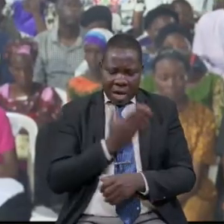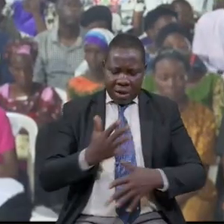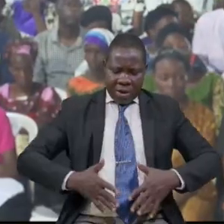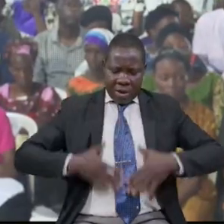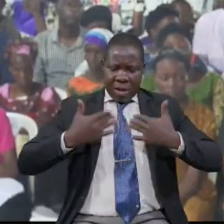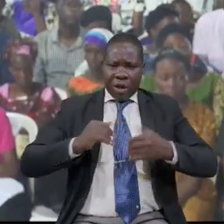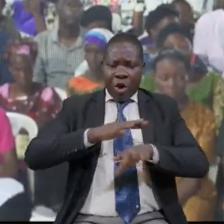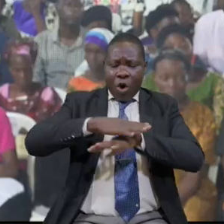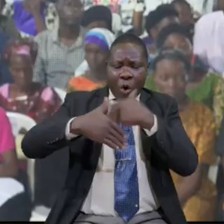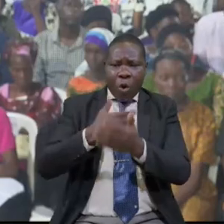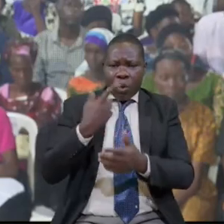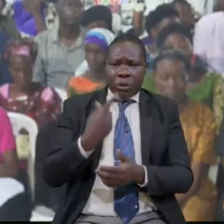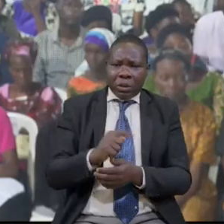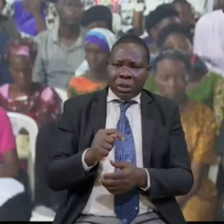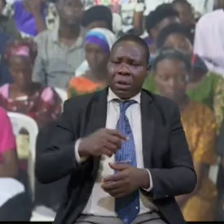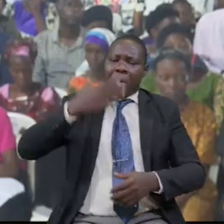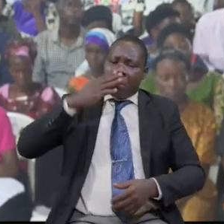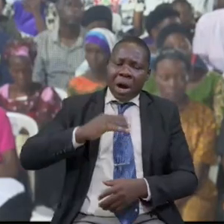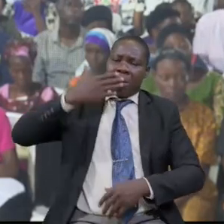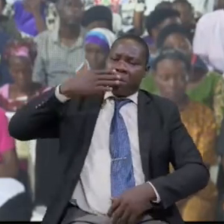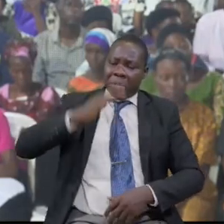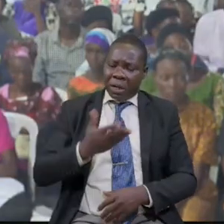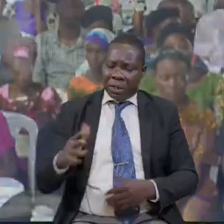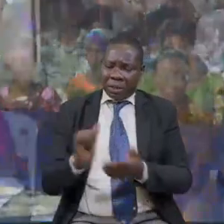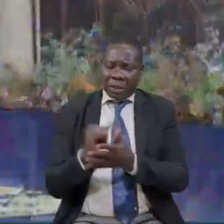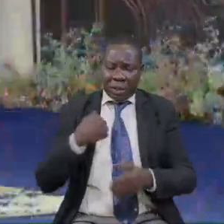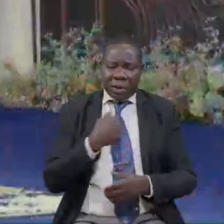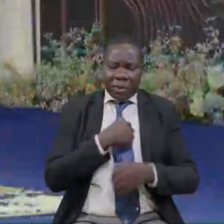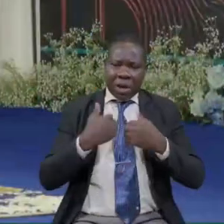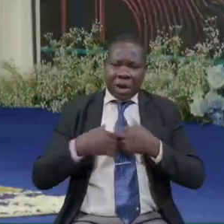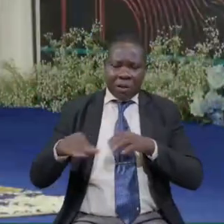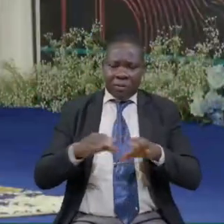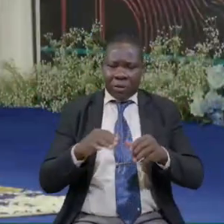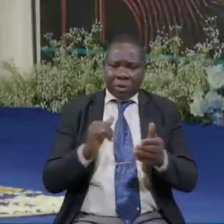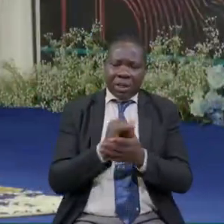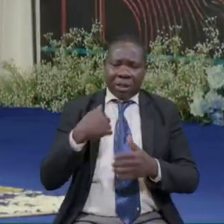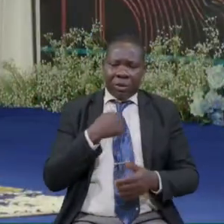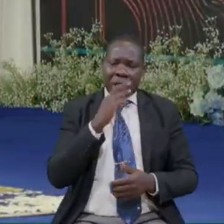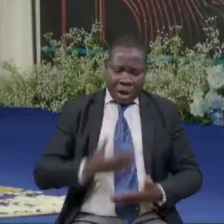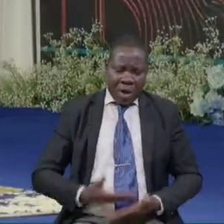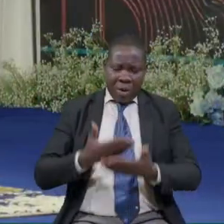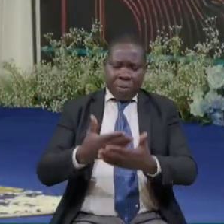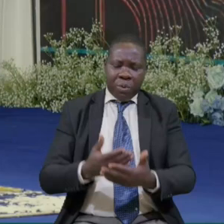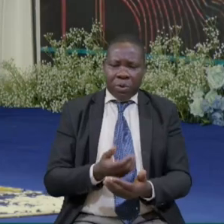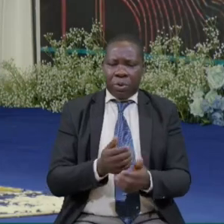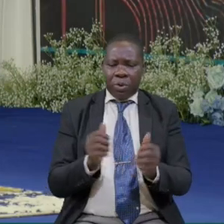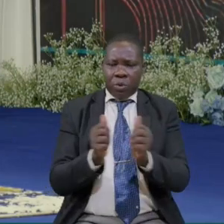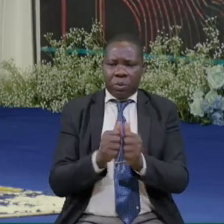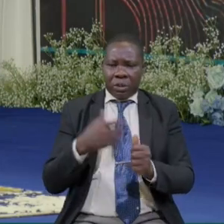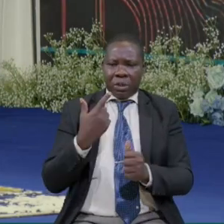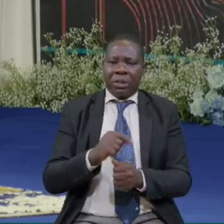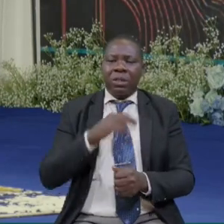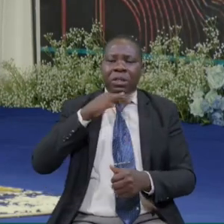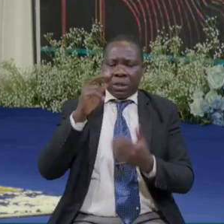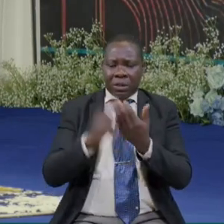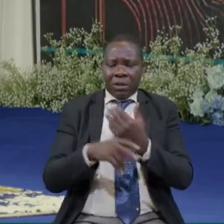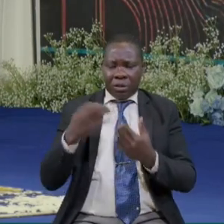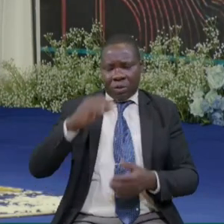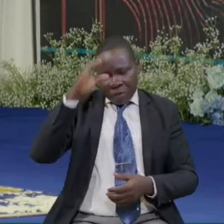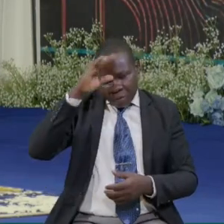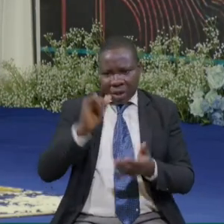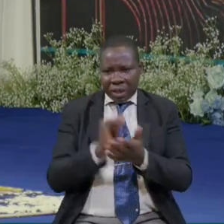les choses terribles que nous aurions faites, et nous sommes nés avec ces choses mauvaises, la dépravation de